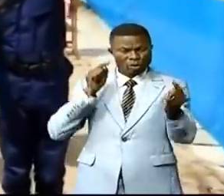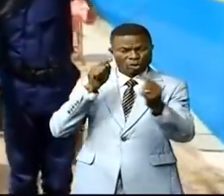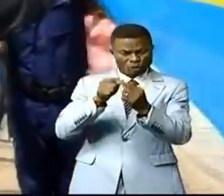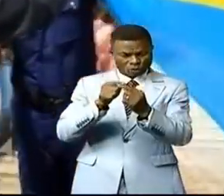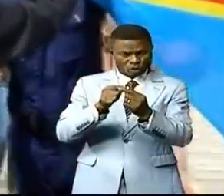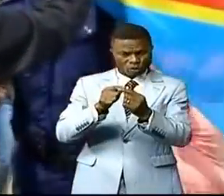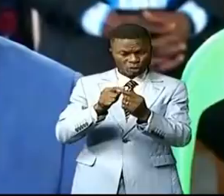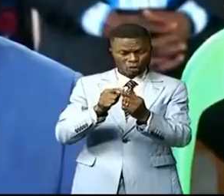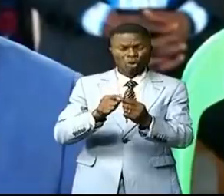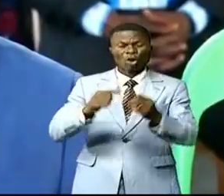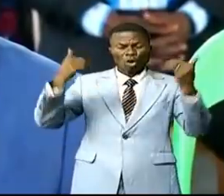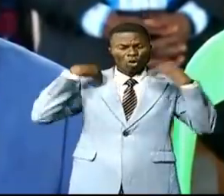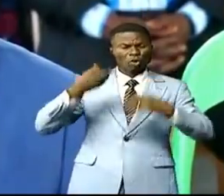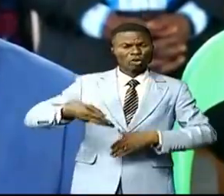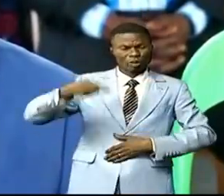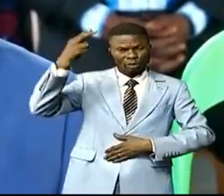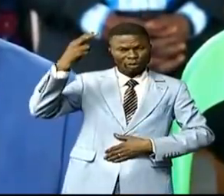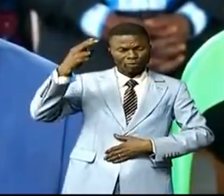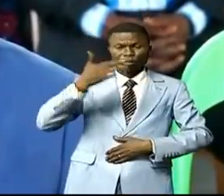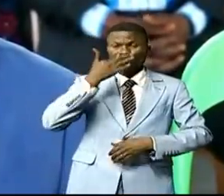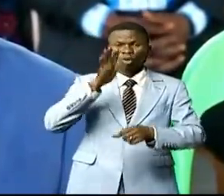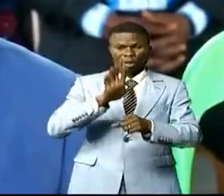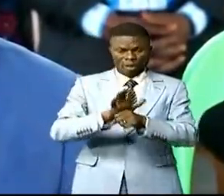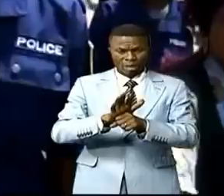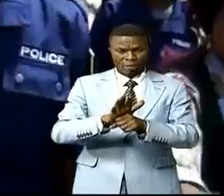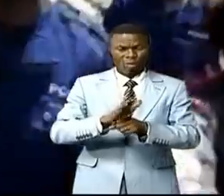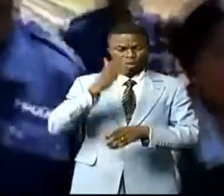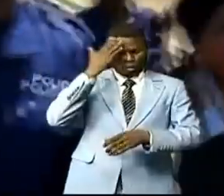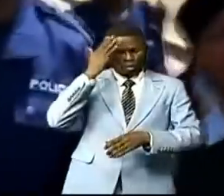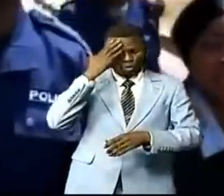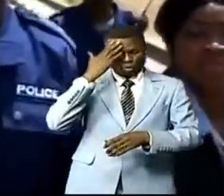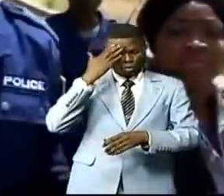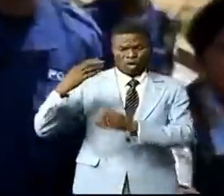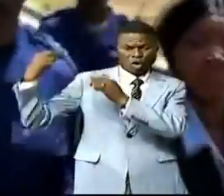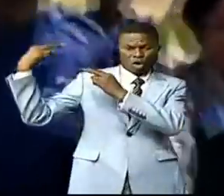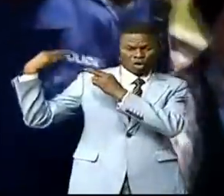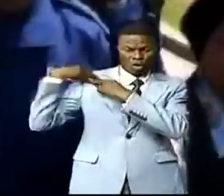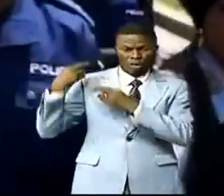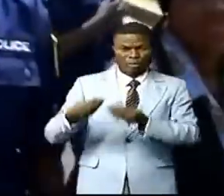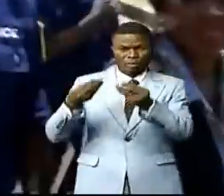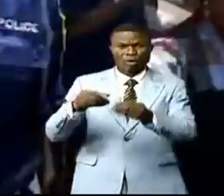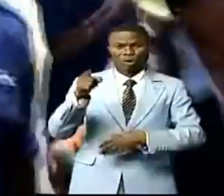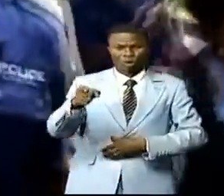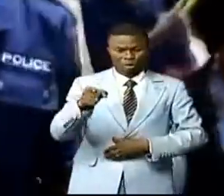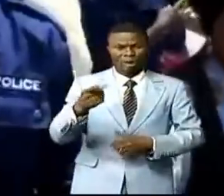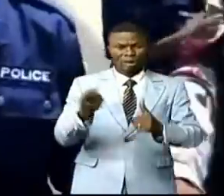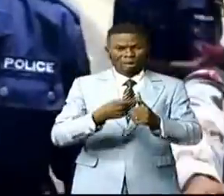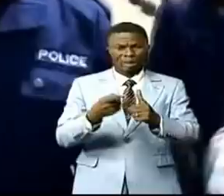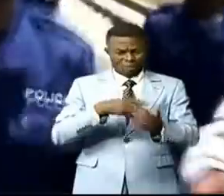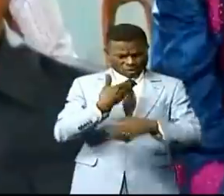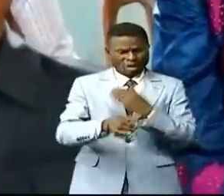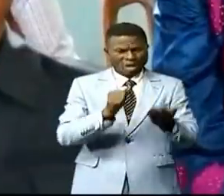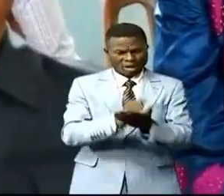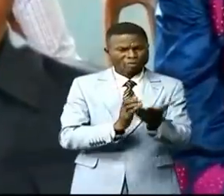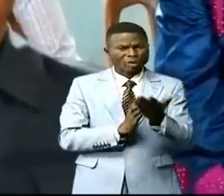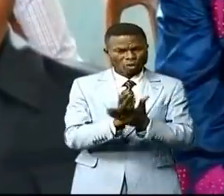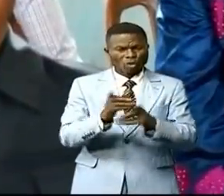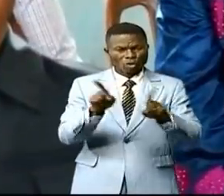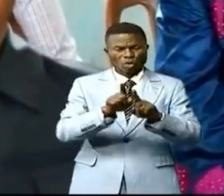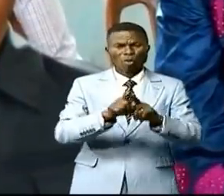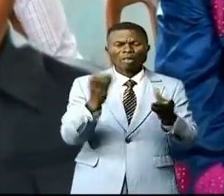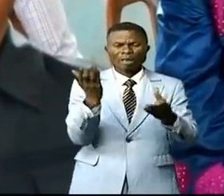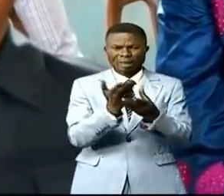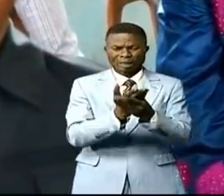sacrifice suprême. L'heureux promis s'est dit conscient de cette lourde tâche. Toutefois, il va l'accomplir selon les textes